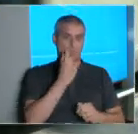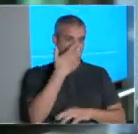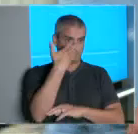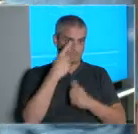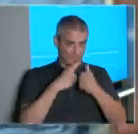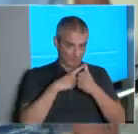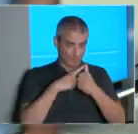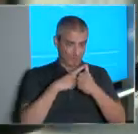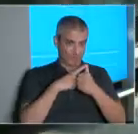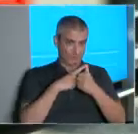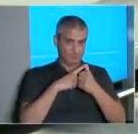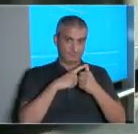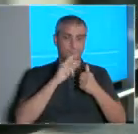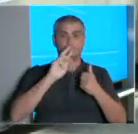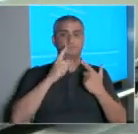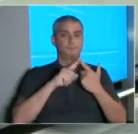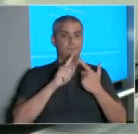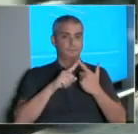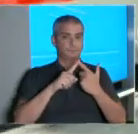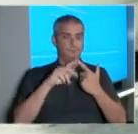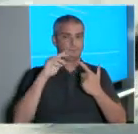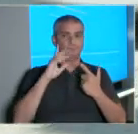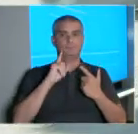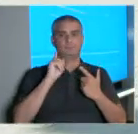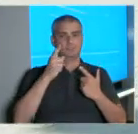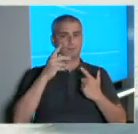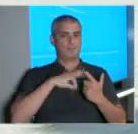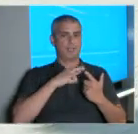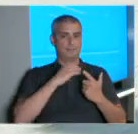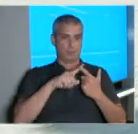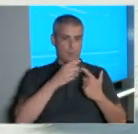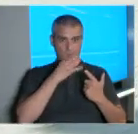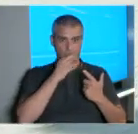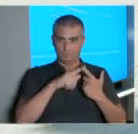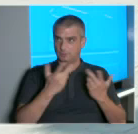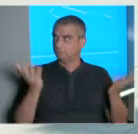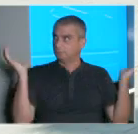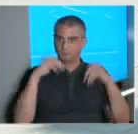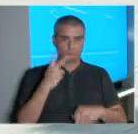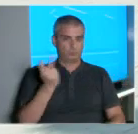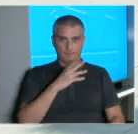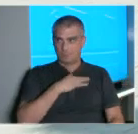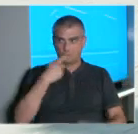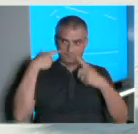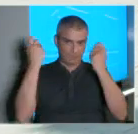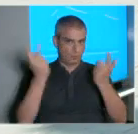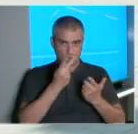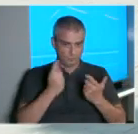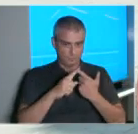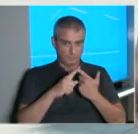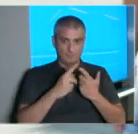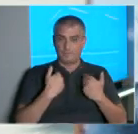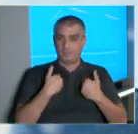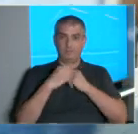במדינה. ודבר שני זה יוקר המחיה ומערכת הבריאות, שזה קורס את שניהם. וכי